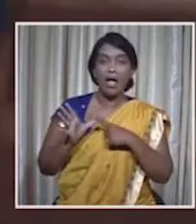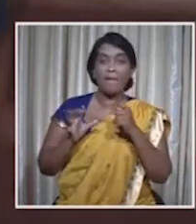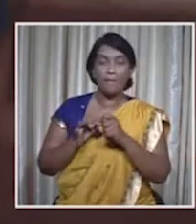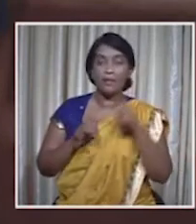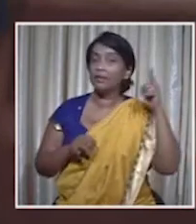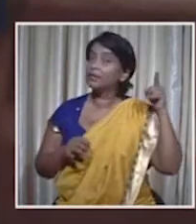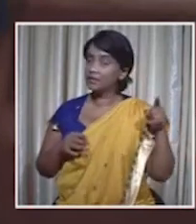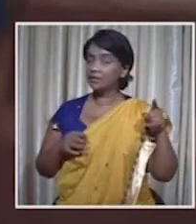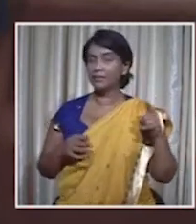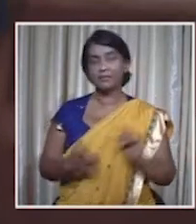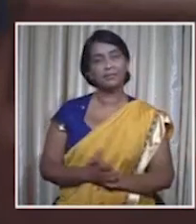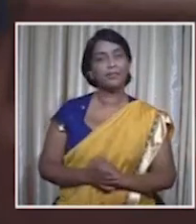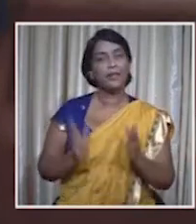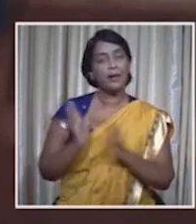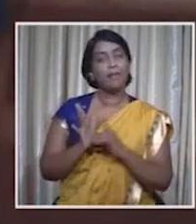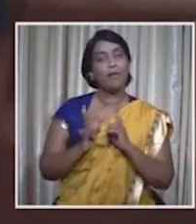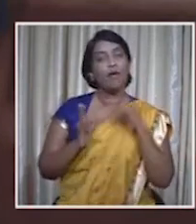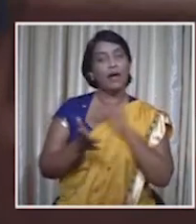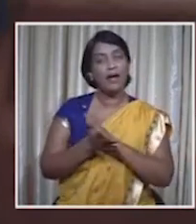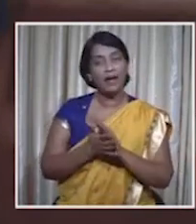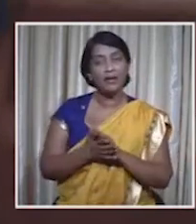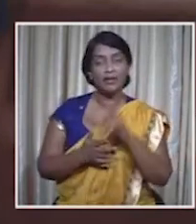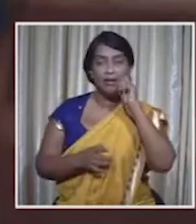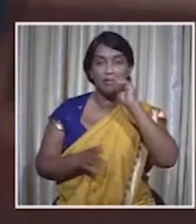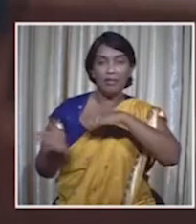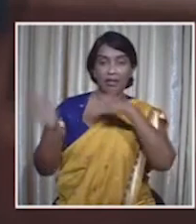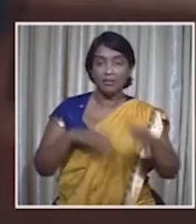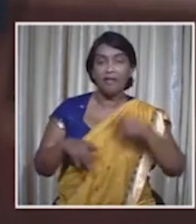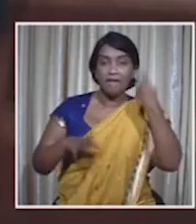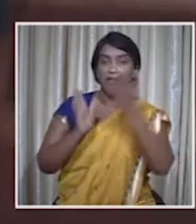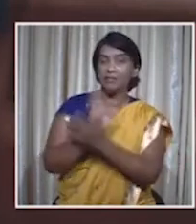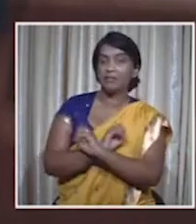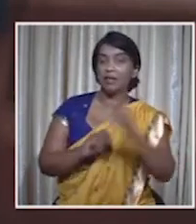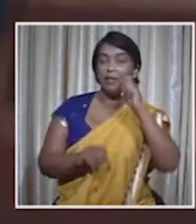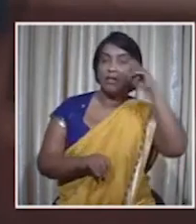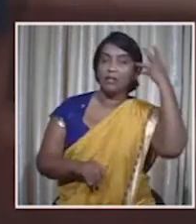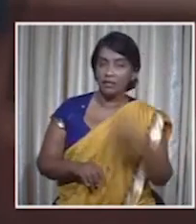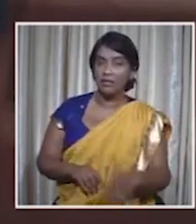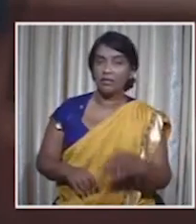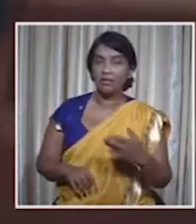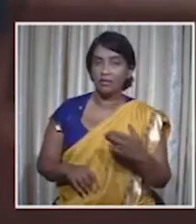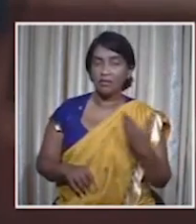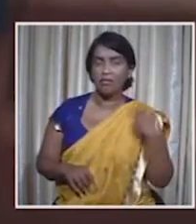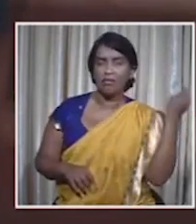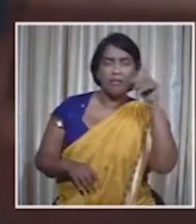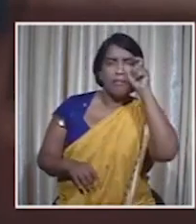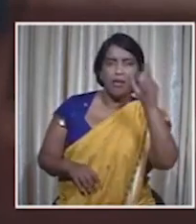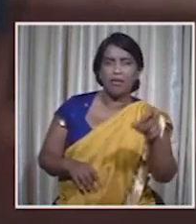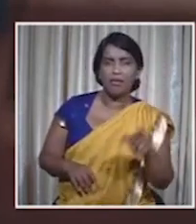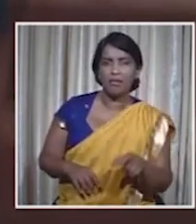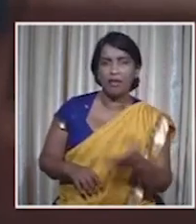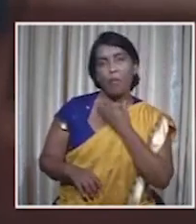අර මේ එම්ඔච් එක ඉස්සරහා ගිහලා මිනිස්සෙක් එතුමගේ කරන වත්තල Facebook එකේ ගැව්වා මිනිස්සෙක් මරුණා කියලා මම ඒලාම එව්වා ගිහිල්ලා හොයන්නේ කරපු